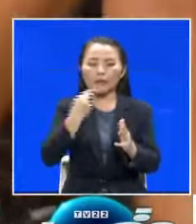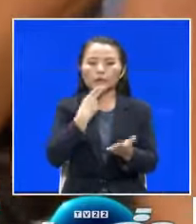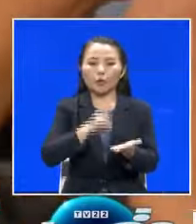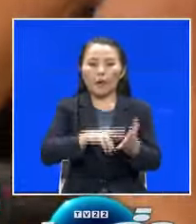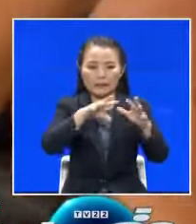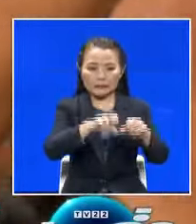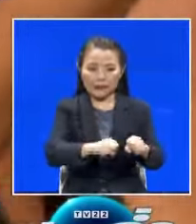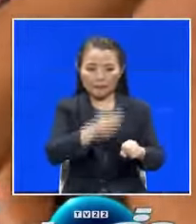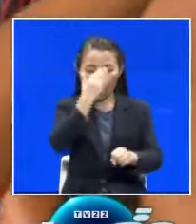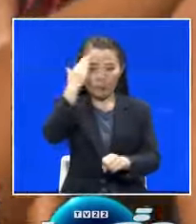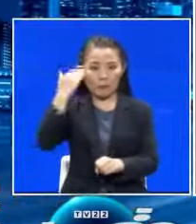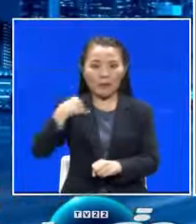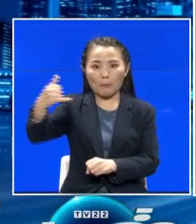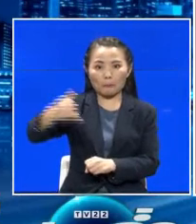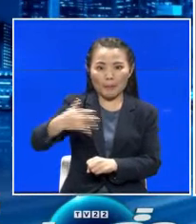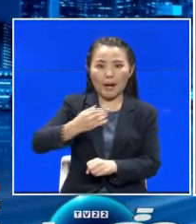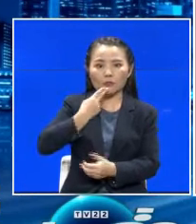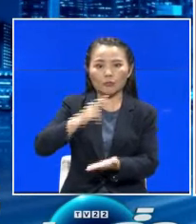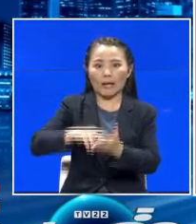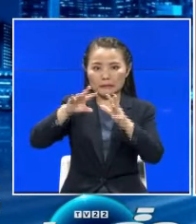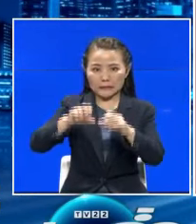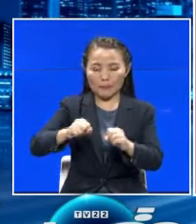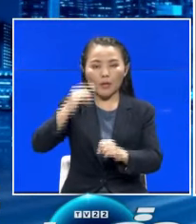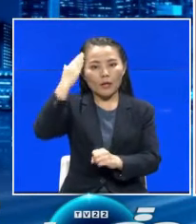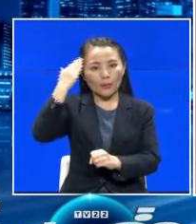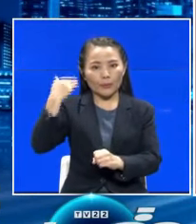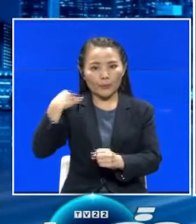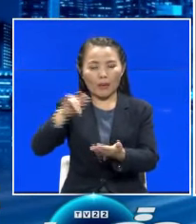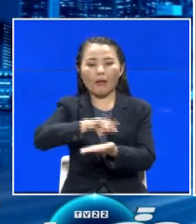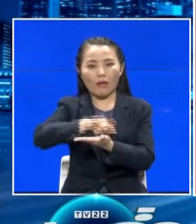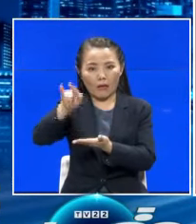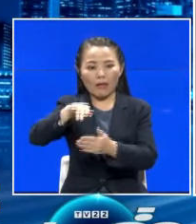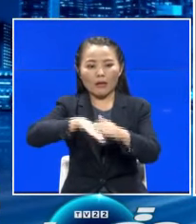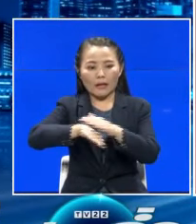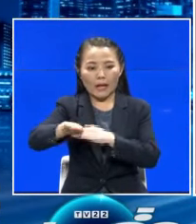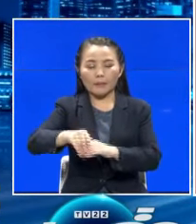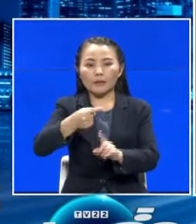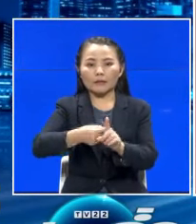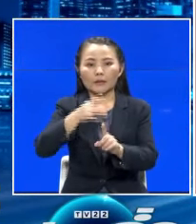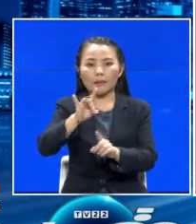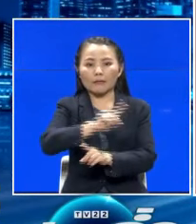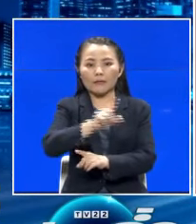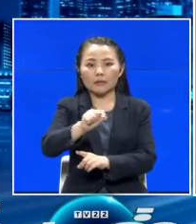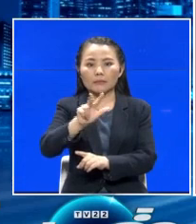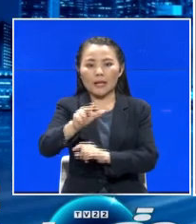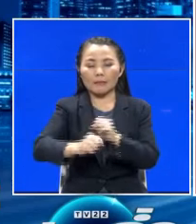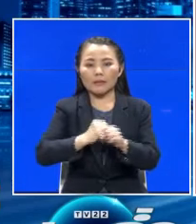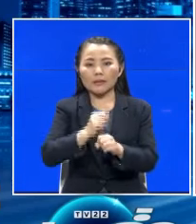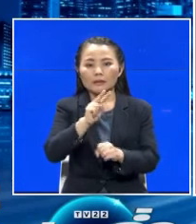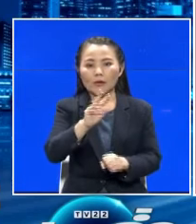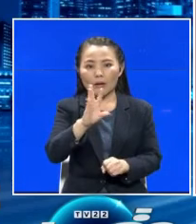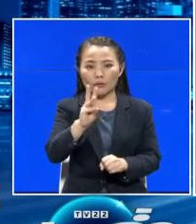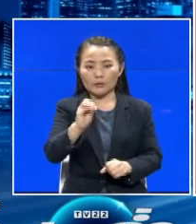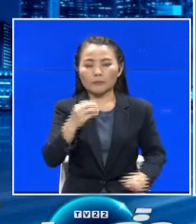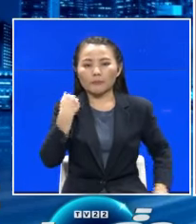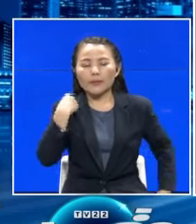ได้มาฟังคำพิพากษาตามนัดคุณยิ่งลักษณ์หลบหนีออกนอกประเทศไปตั้งแต่คืนวันที่23สิงหาคมปี2560เป็นที่สงสัย